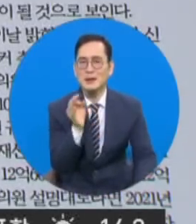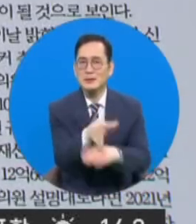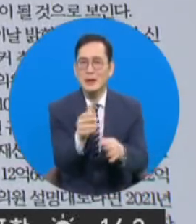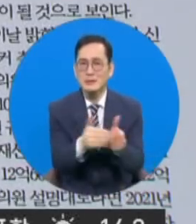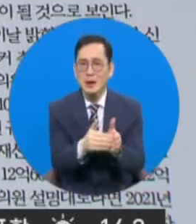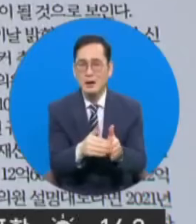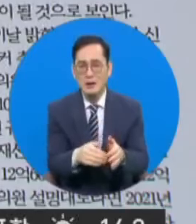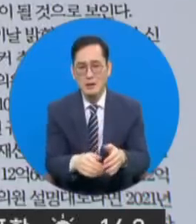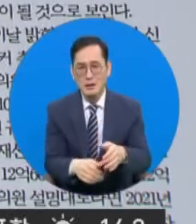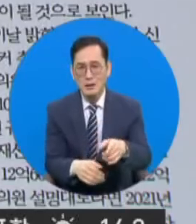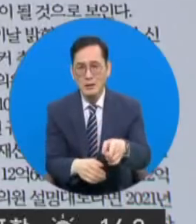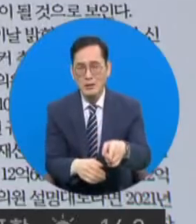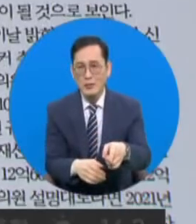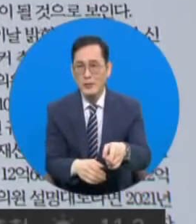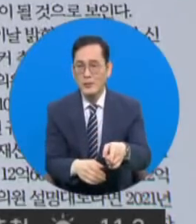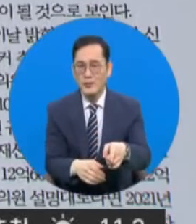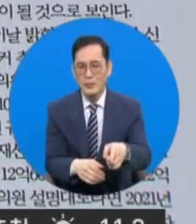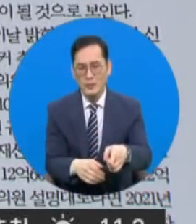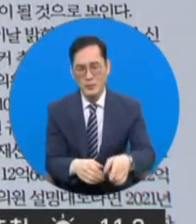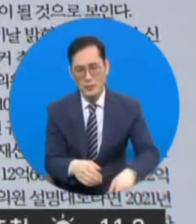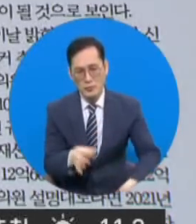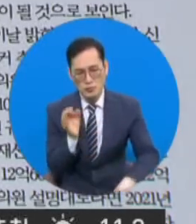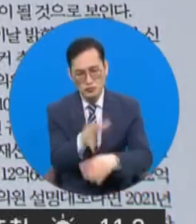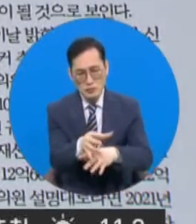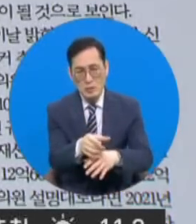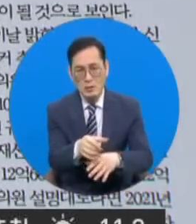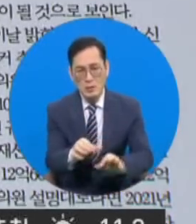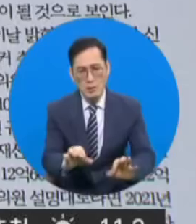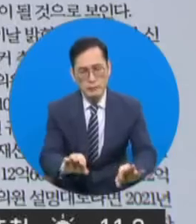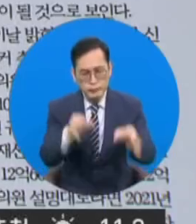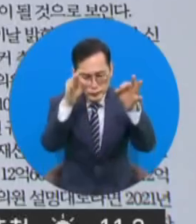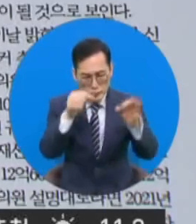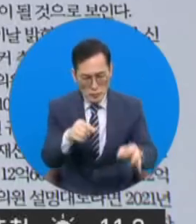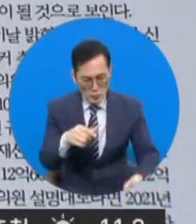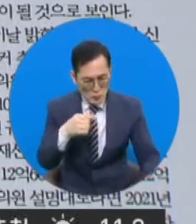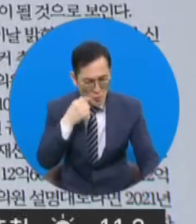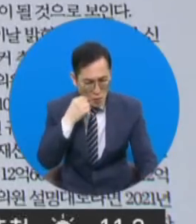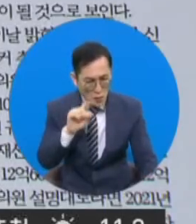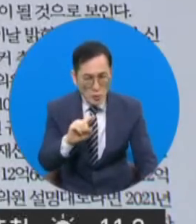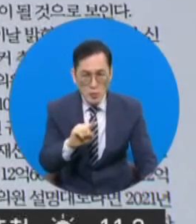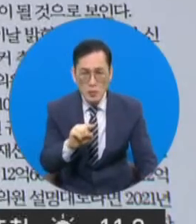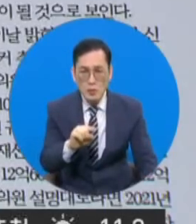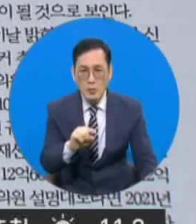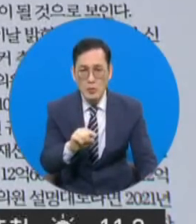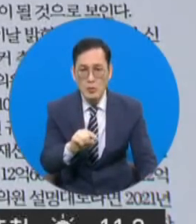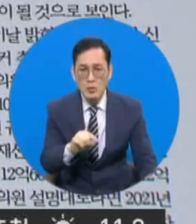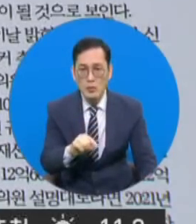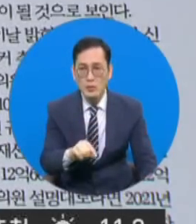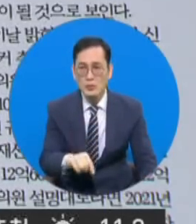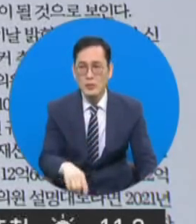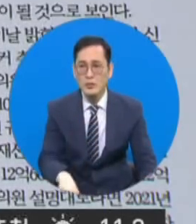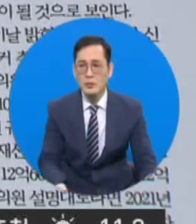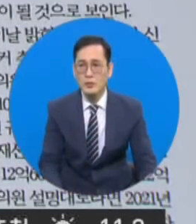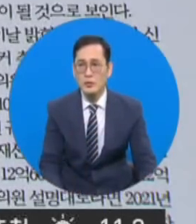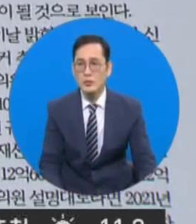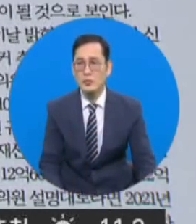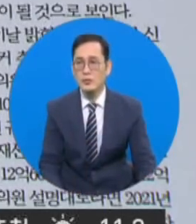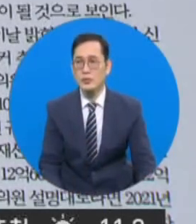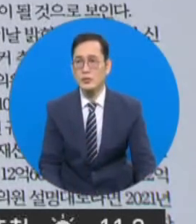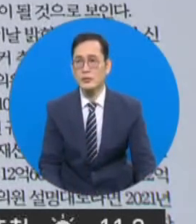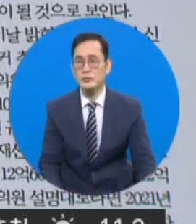예지력이 있다고 할까요 투자 실력이라고 해야 할까요 이것도 의문스럽다라는 얘기가 많습니다